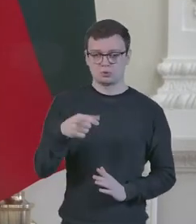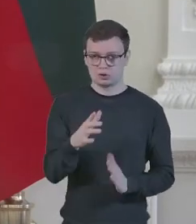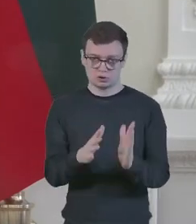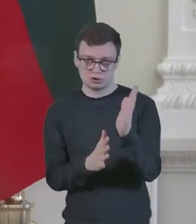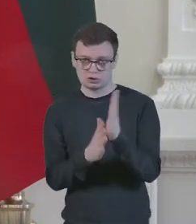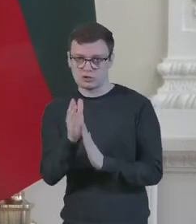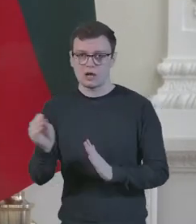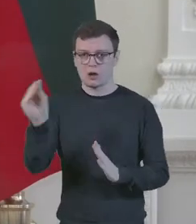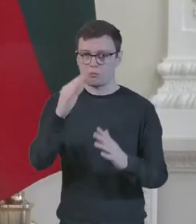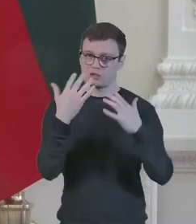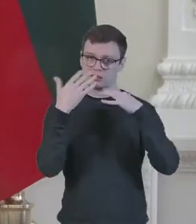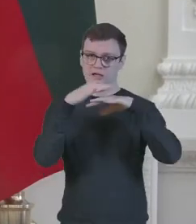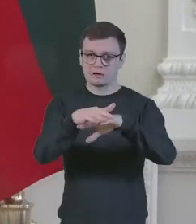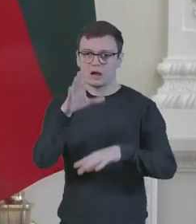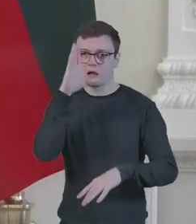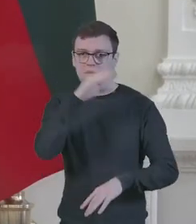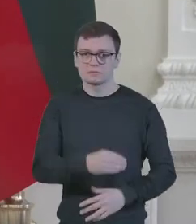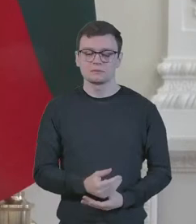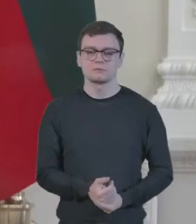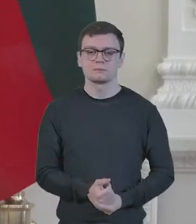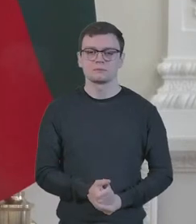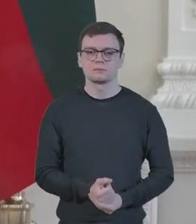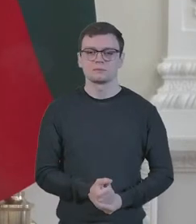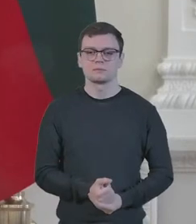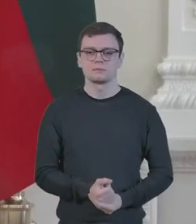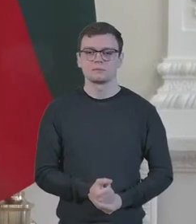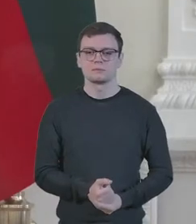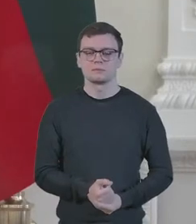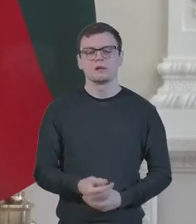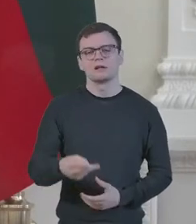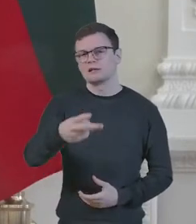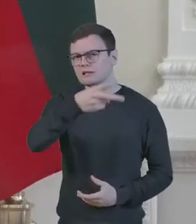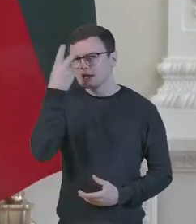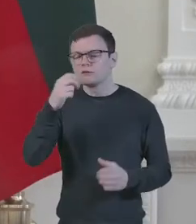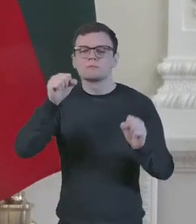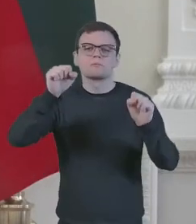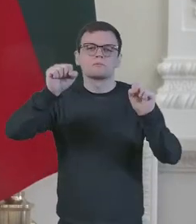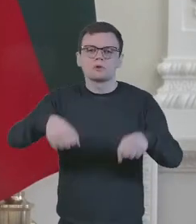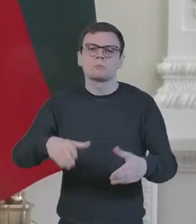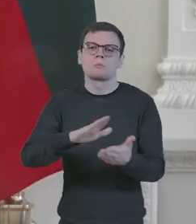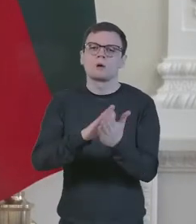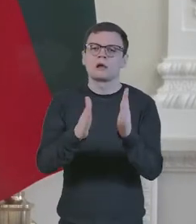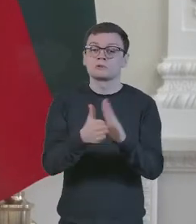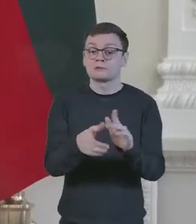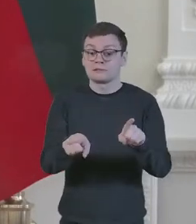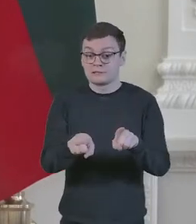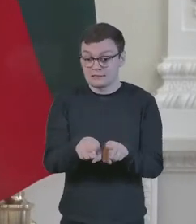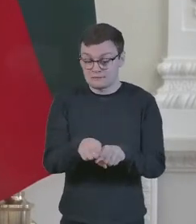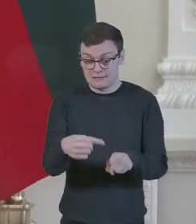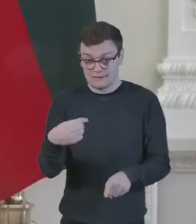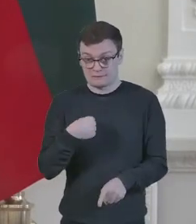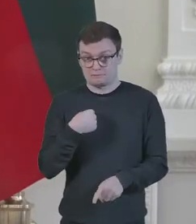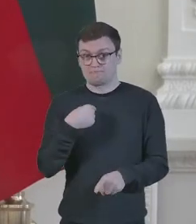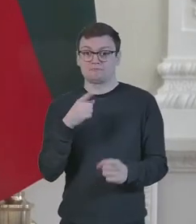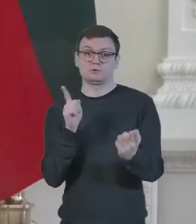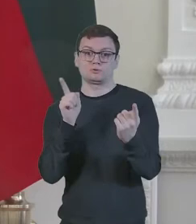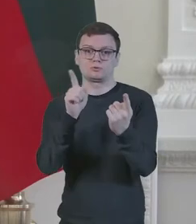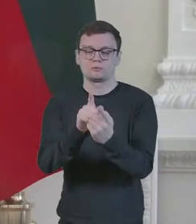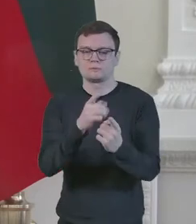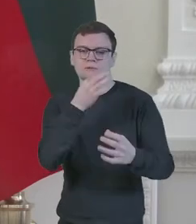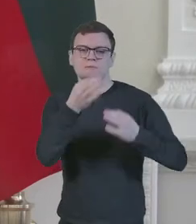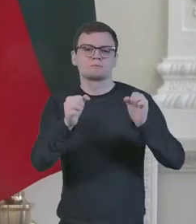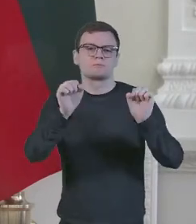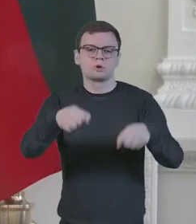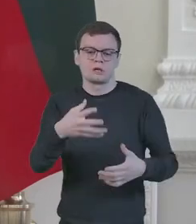Europinės integracijos kelyje. Lietuva yra tikrai pasirengusi ir mūsų susitikimo metu, tai pabrėžiau,